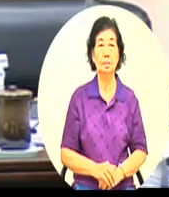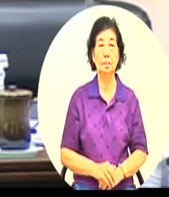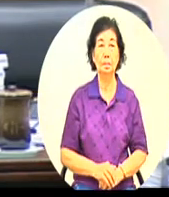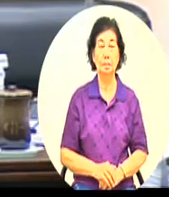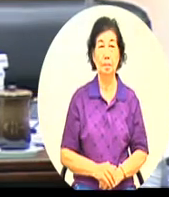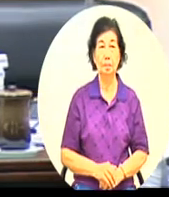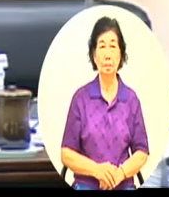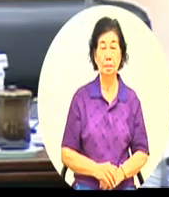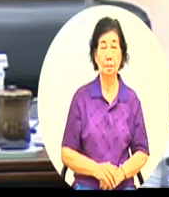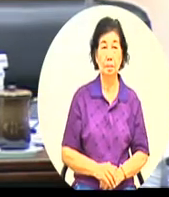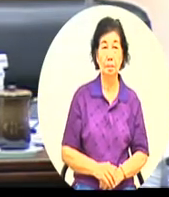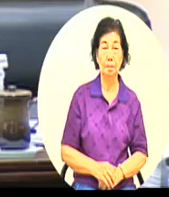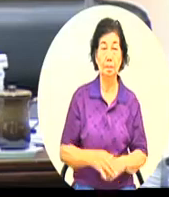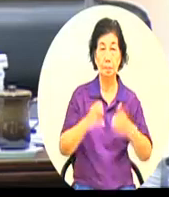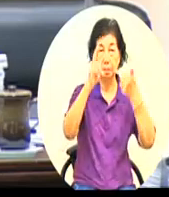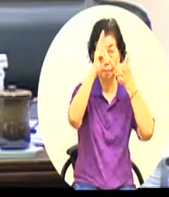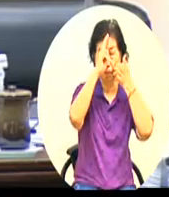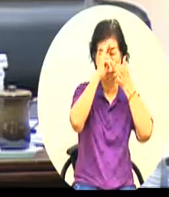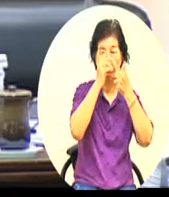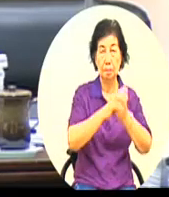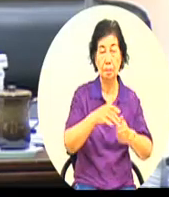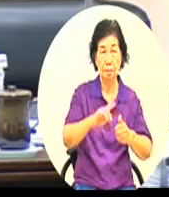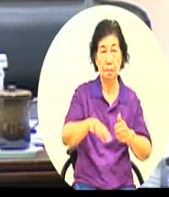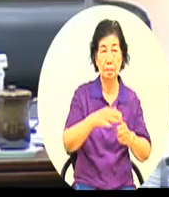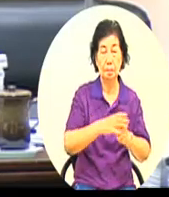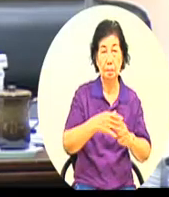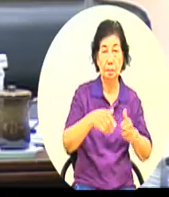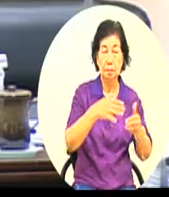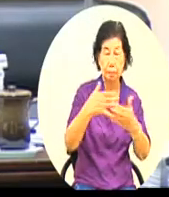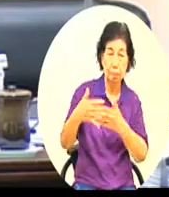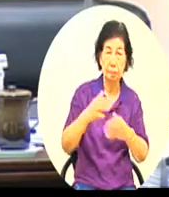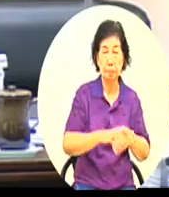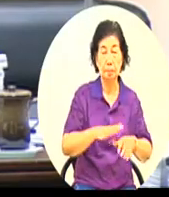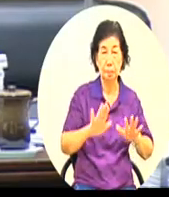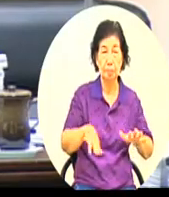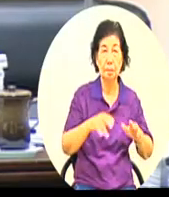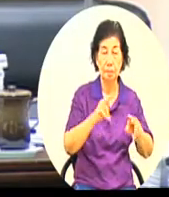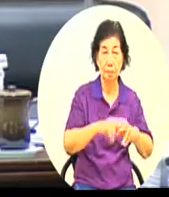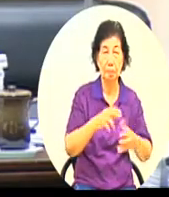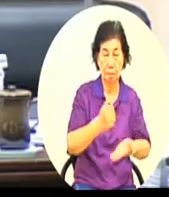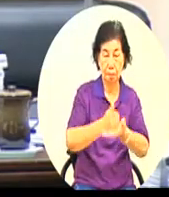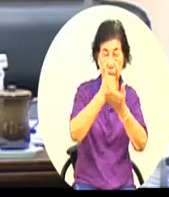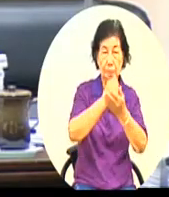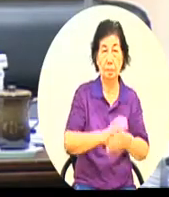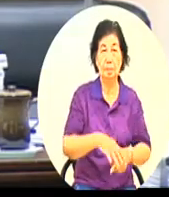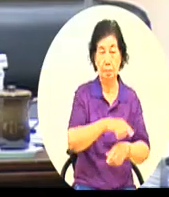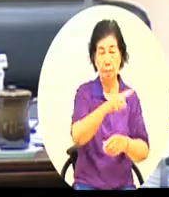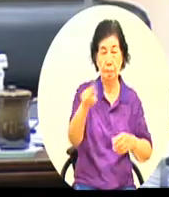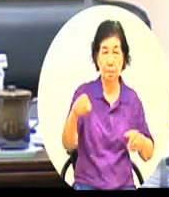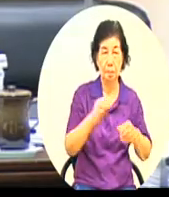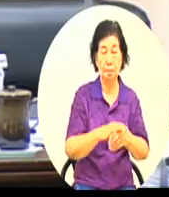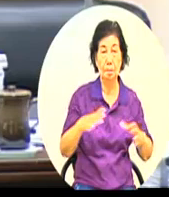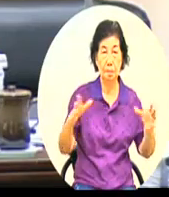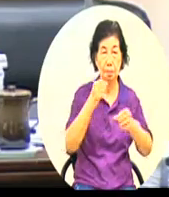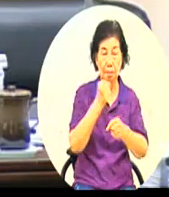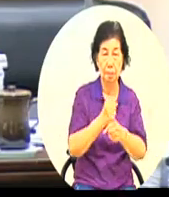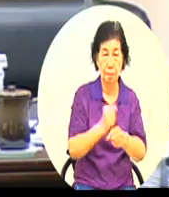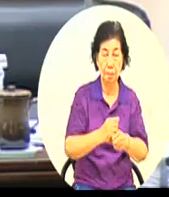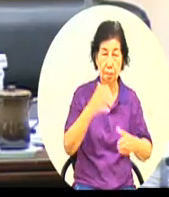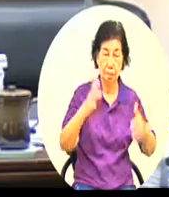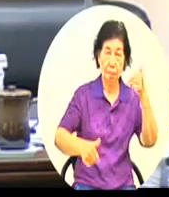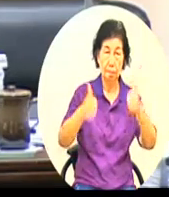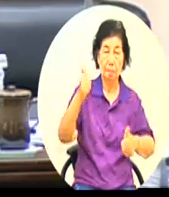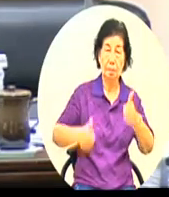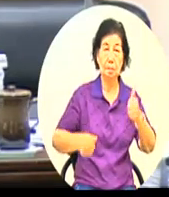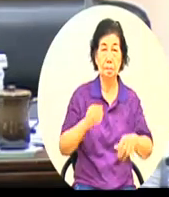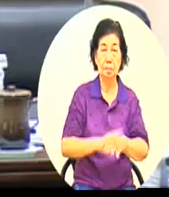许议员，在你质询之前，我先介绍一下现场的贵宾。各位同仁及市府的各位主管，现